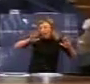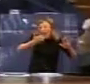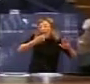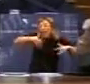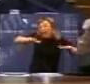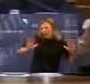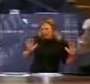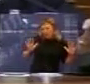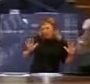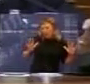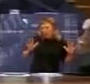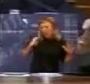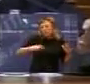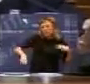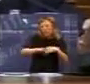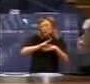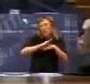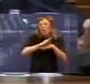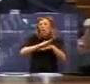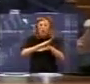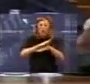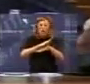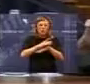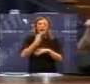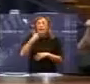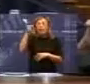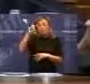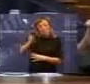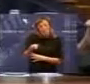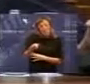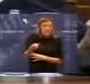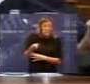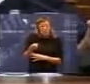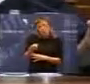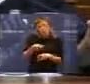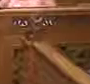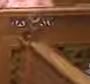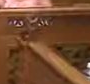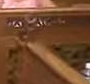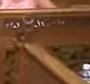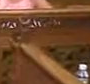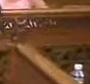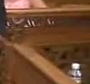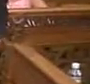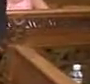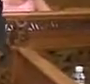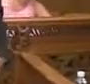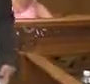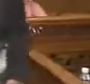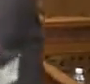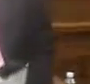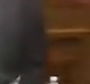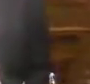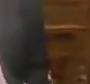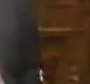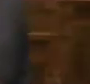negocia, serà el consell que digui que en quin terme se negocia i que no. Els populars també han criticat